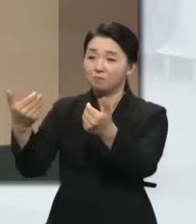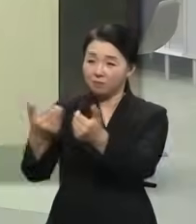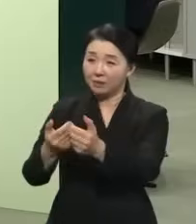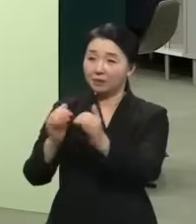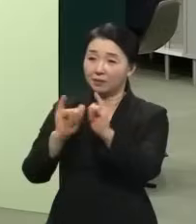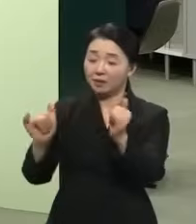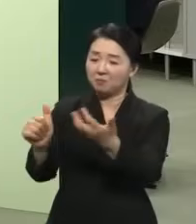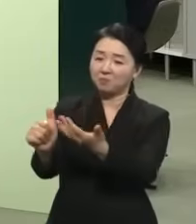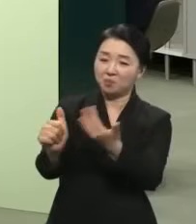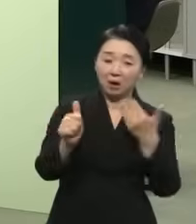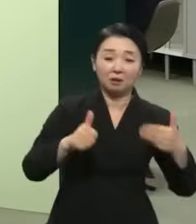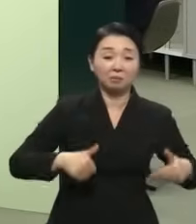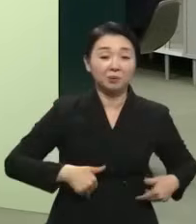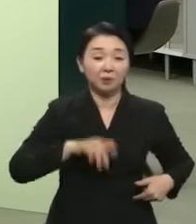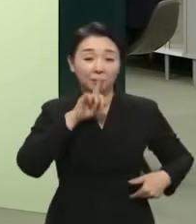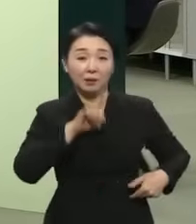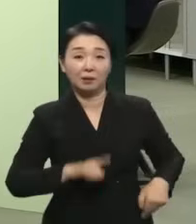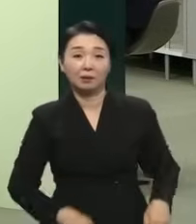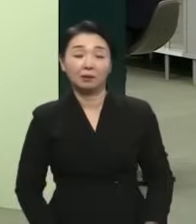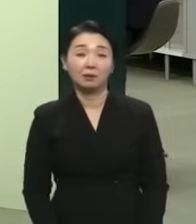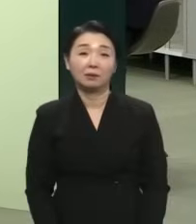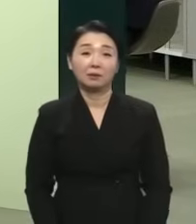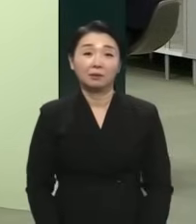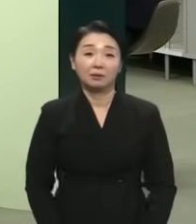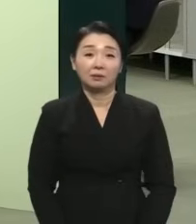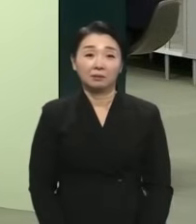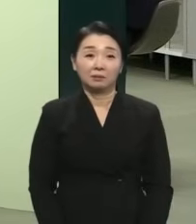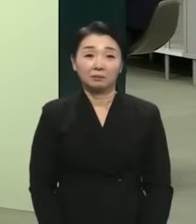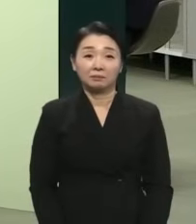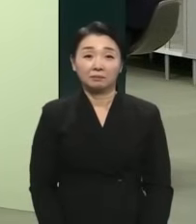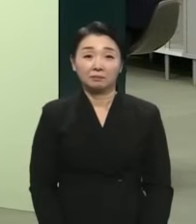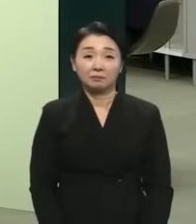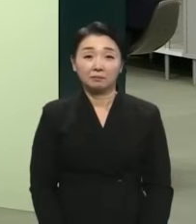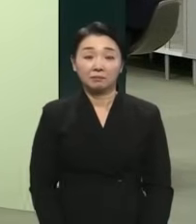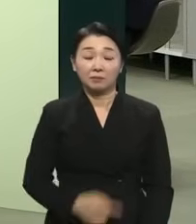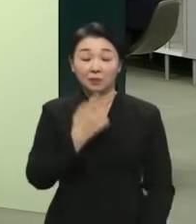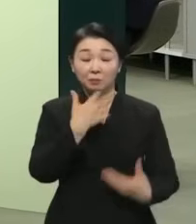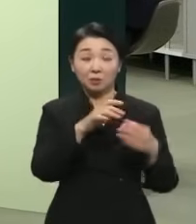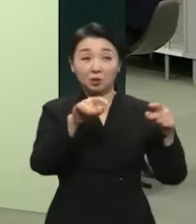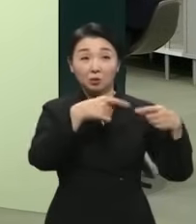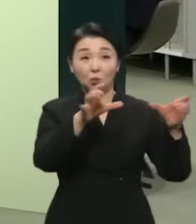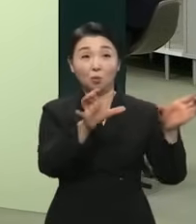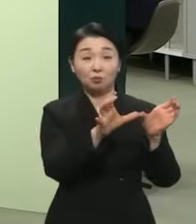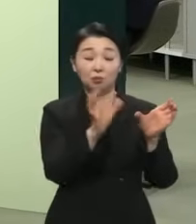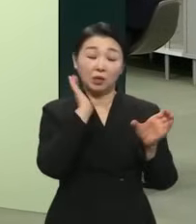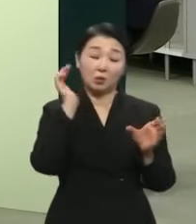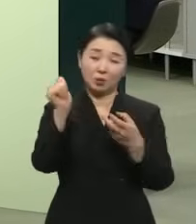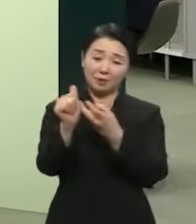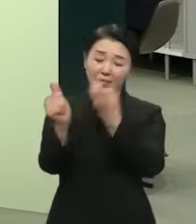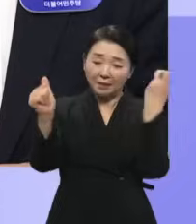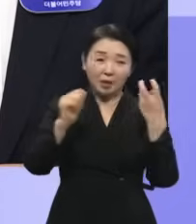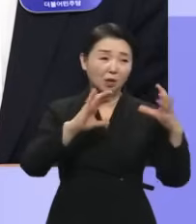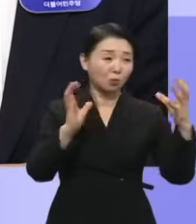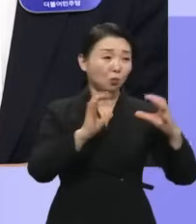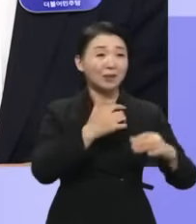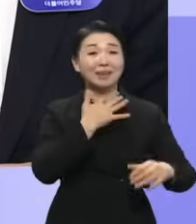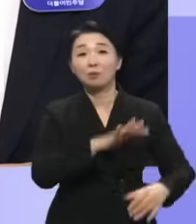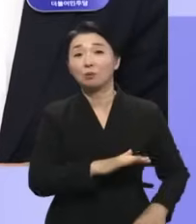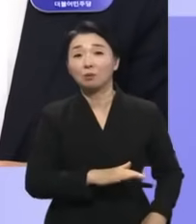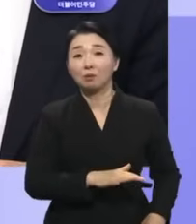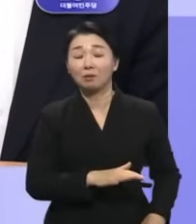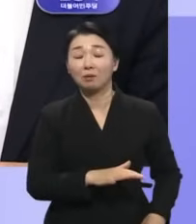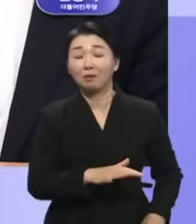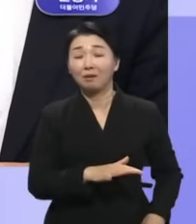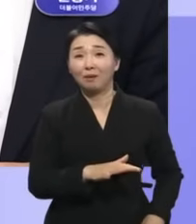연대를 자 민주당 지도부에서는 대통령 탄핵 논의한 바 없다라고 했는데 지금 뭐 이제 소위 강경파